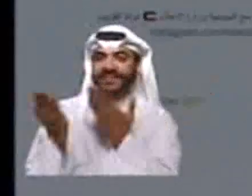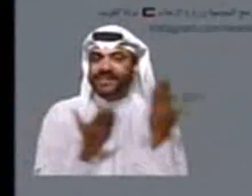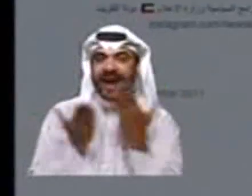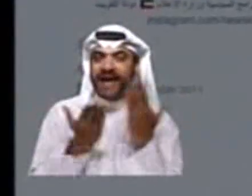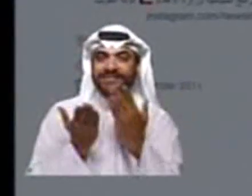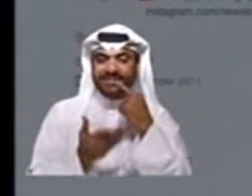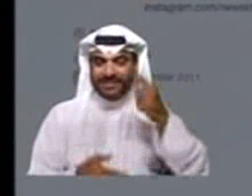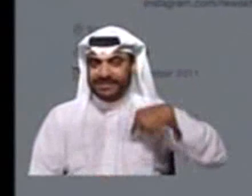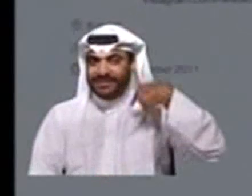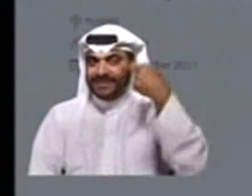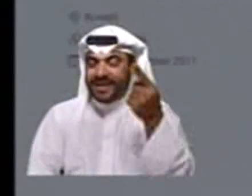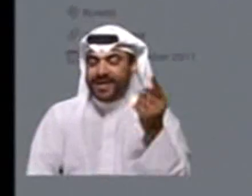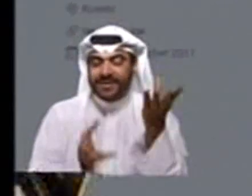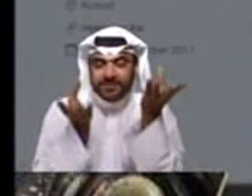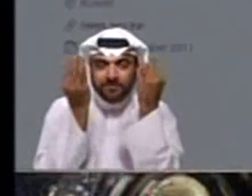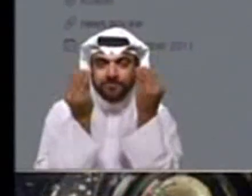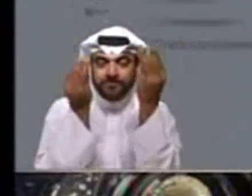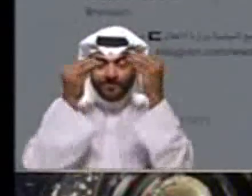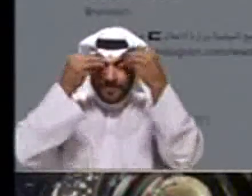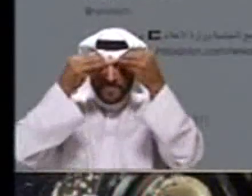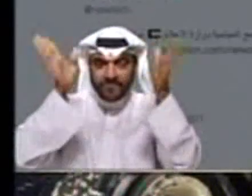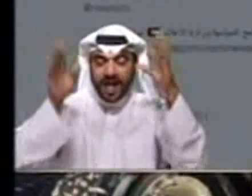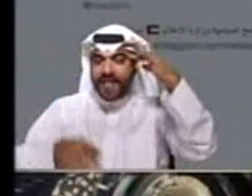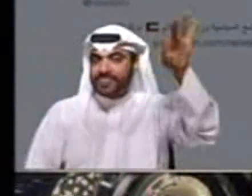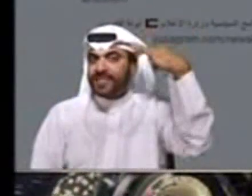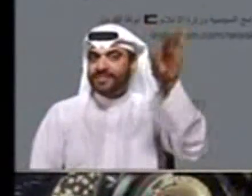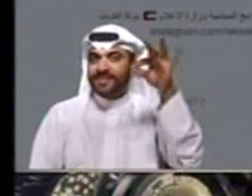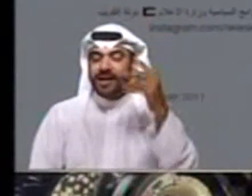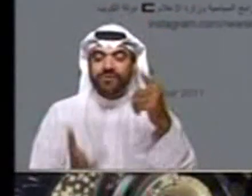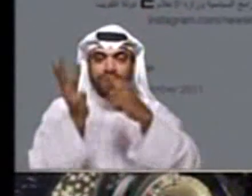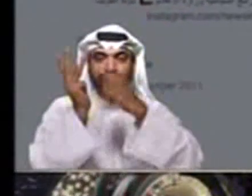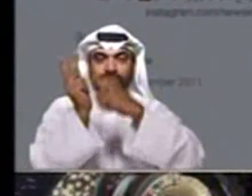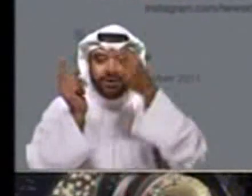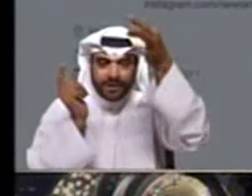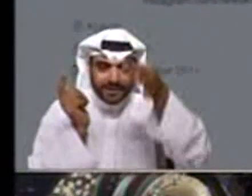2019-2020 في أكاديمية الموهبة وفصول الموهبة، وذلك حسب شروط.